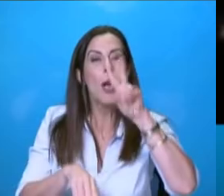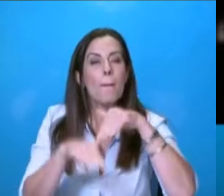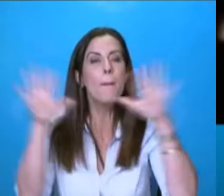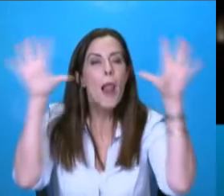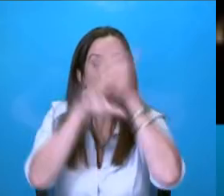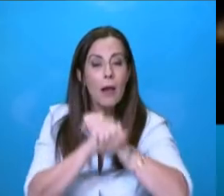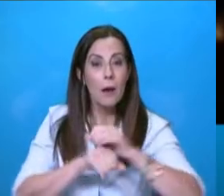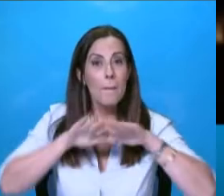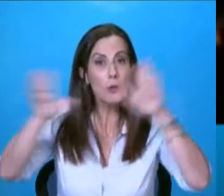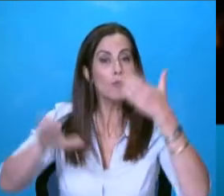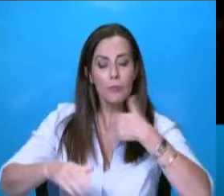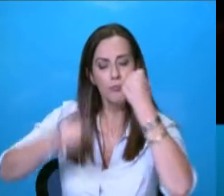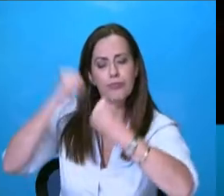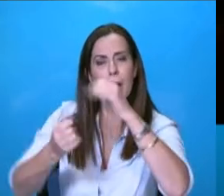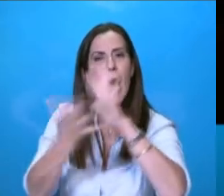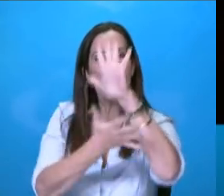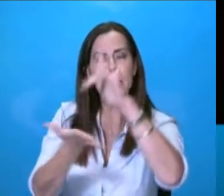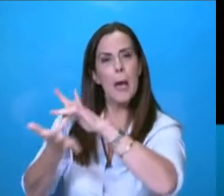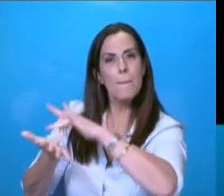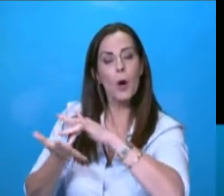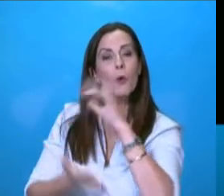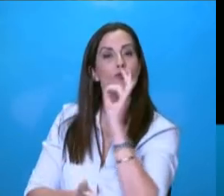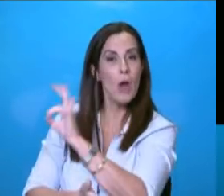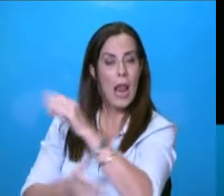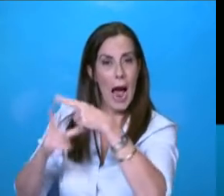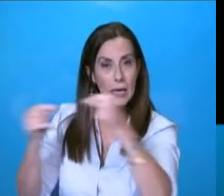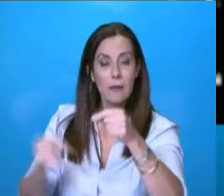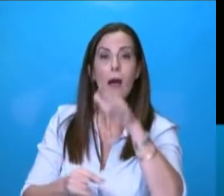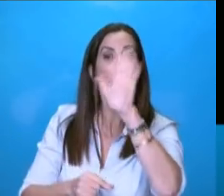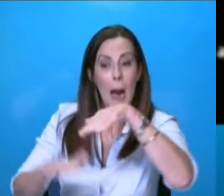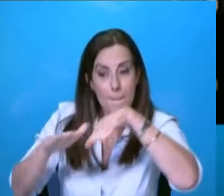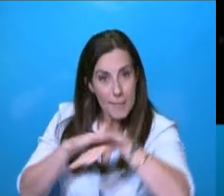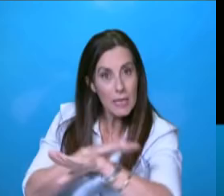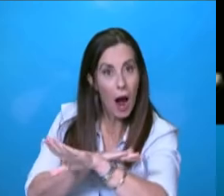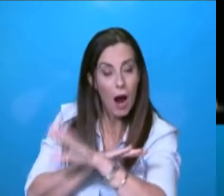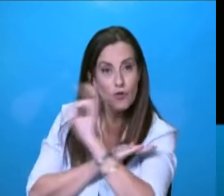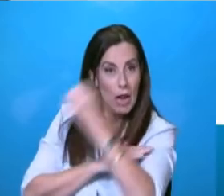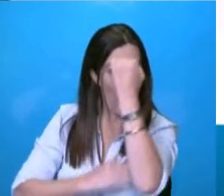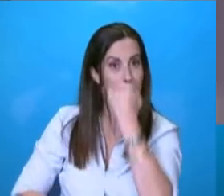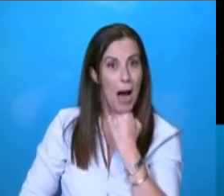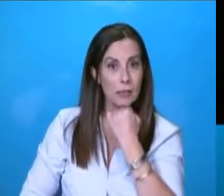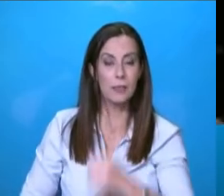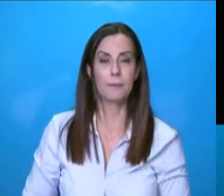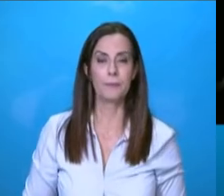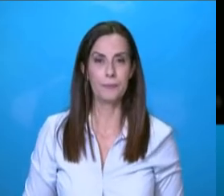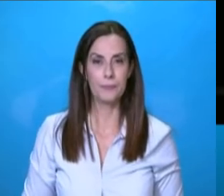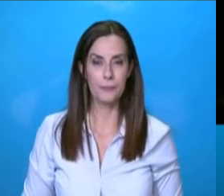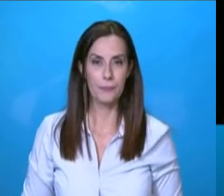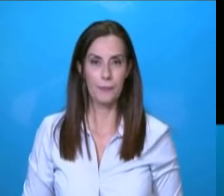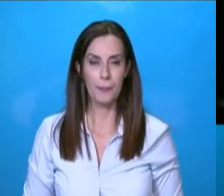מטוסי חיל האוויר תקפו 15 יעדי טרור, ביניהם מנהרה התקפית של חמאס.